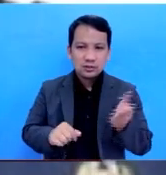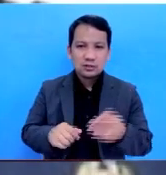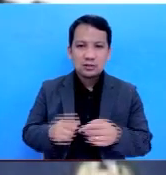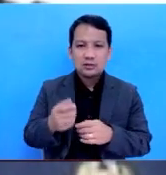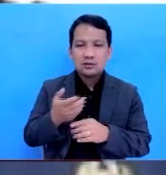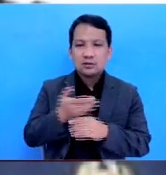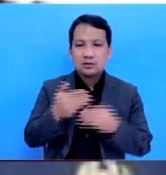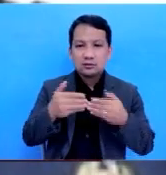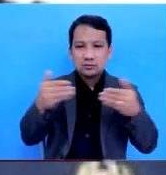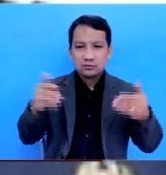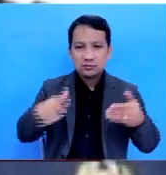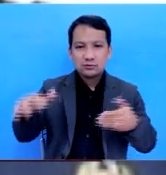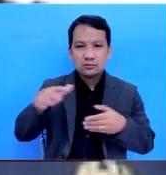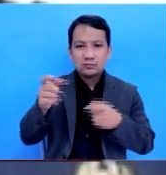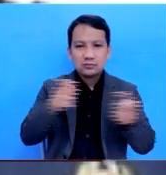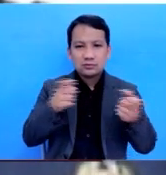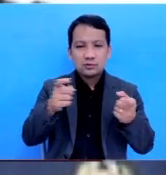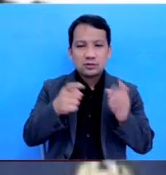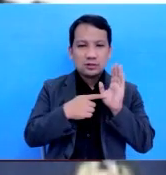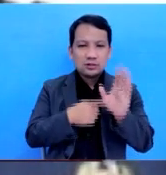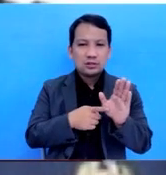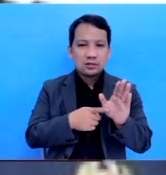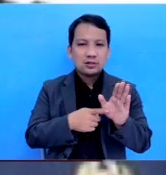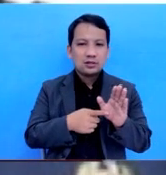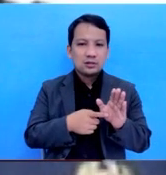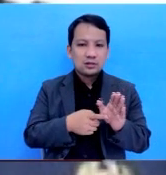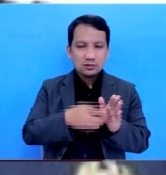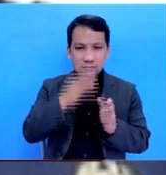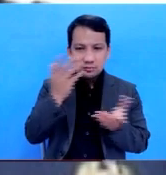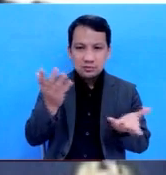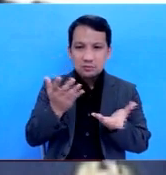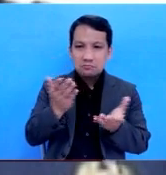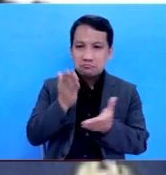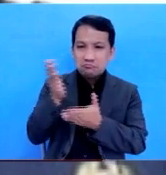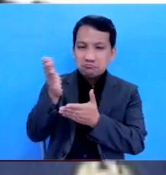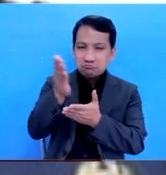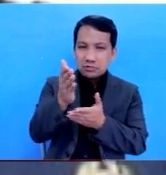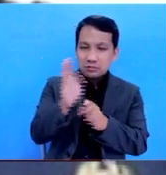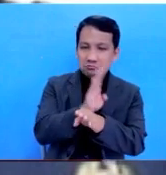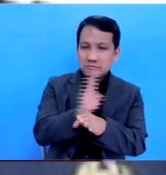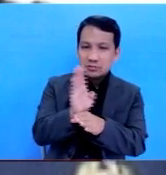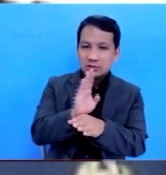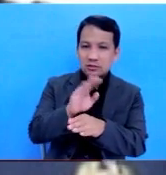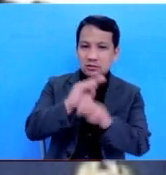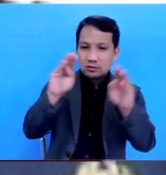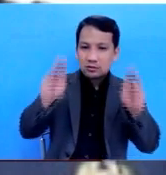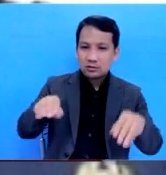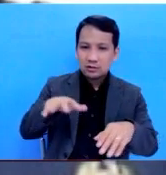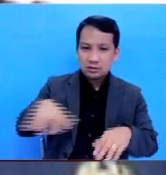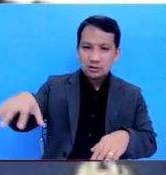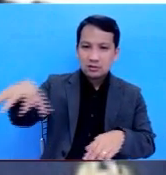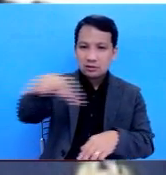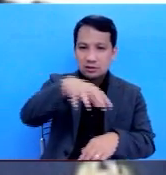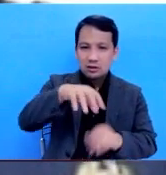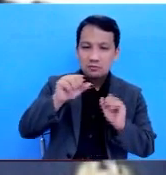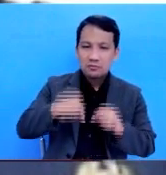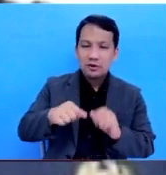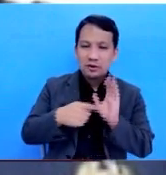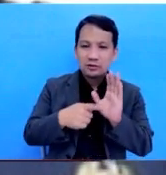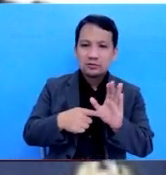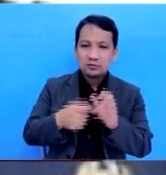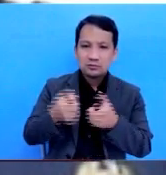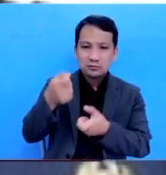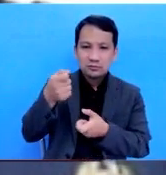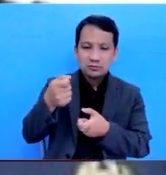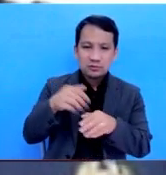control and management po natin. Busy streets po kung saan po nandoon yung National Museum. Ay naasahan po natin na maaaring magkaroon po ng mga